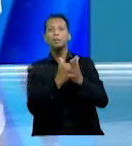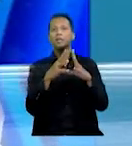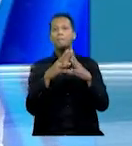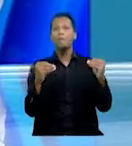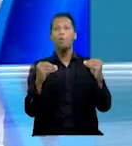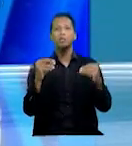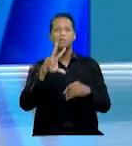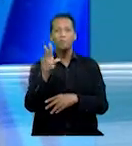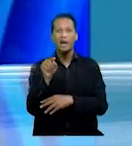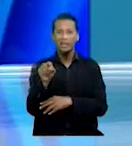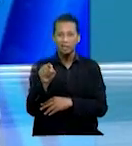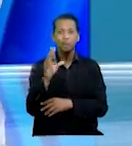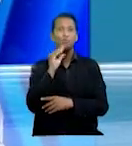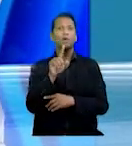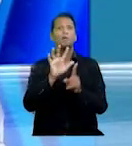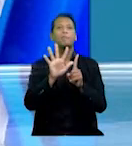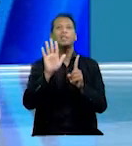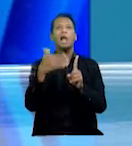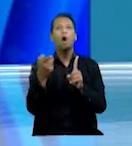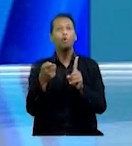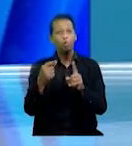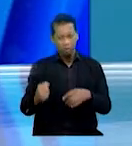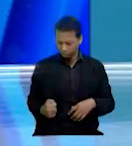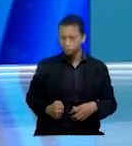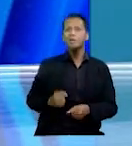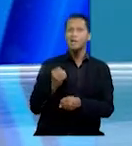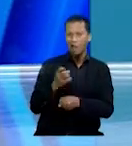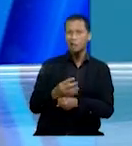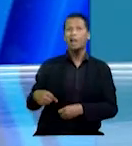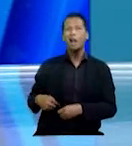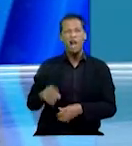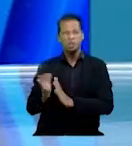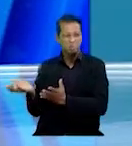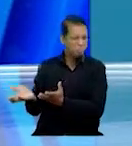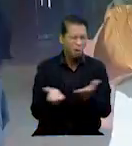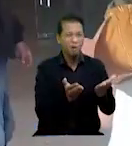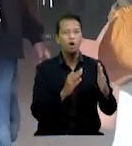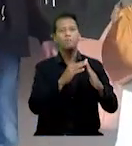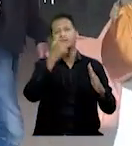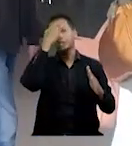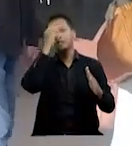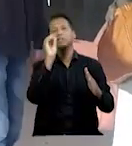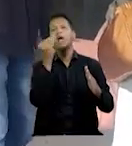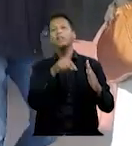seorang remaja berusia 15 tahun terdeteksi mengidap gagal ginjal akut dan harus dirujuk ke RSCM